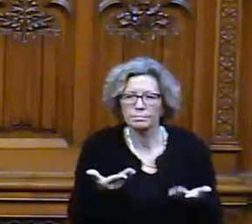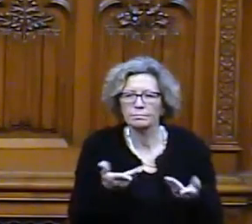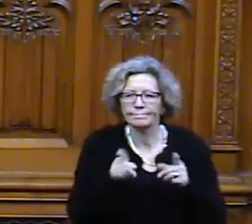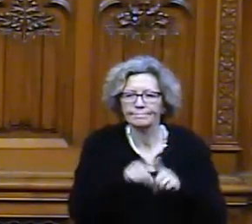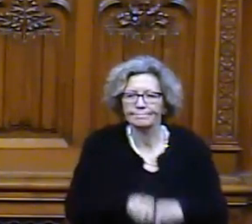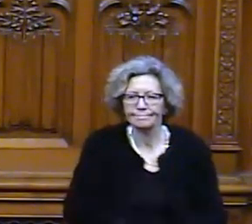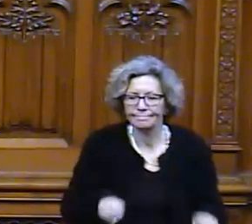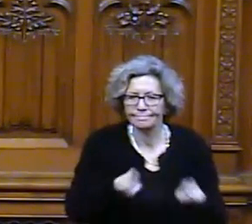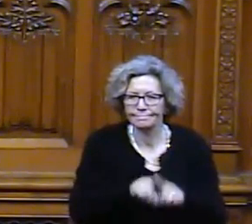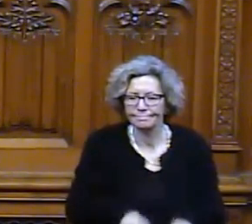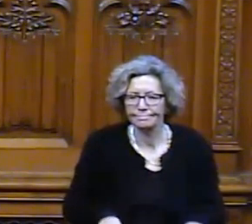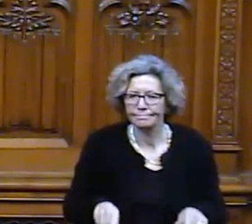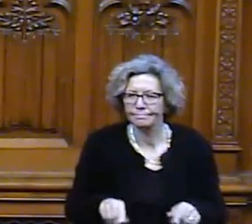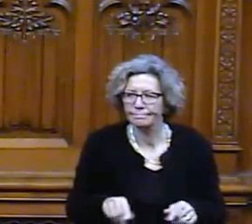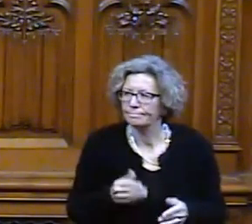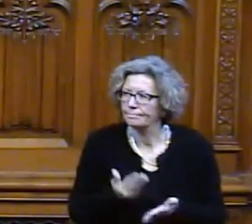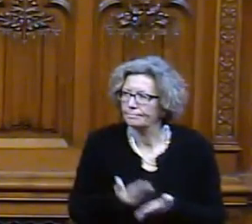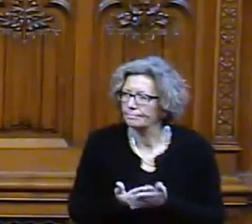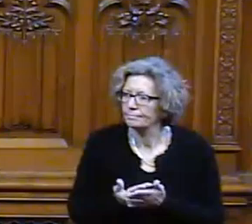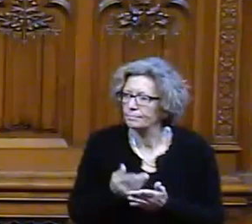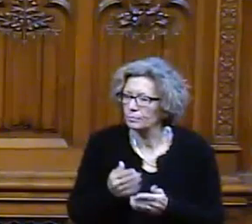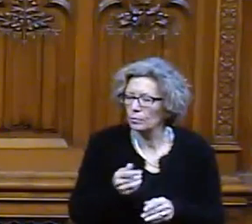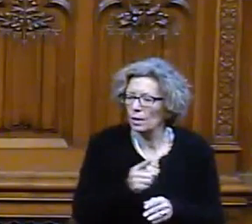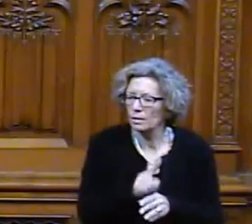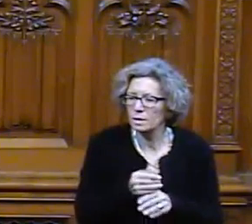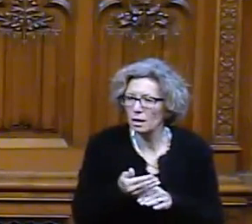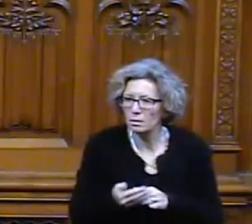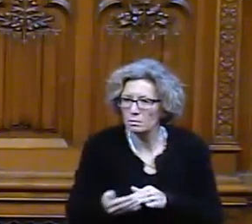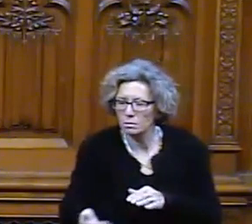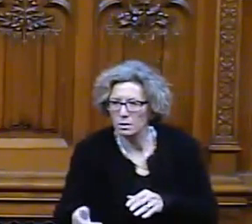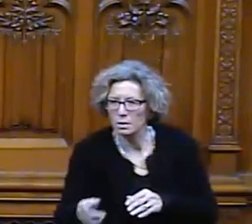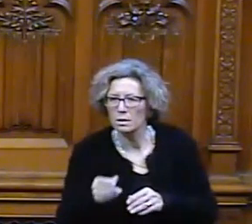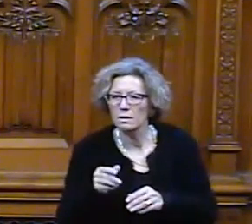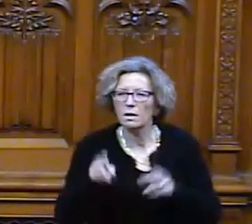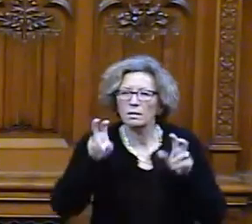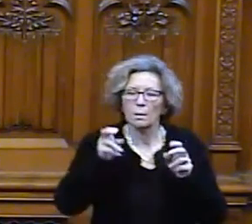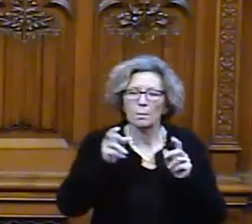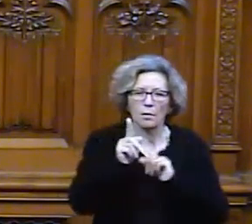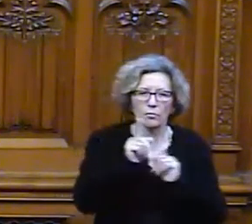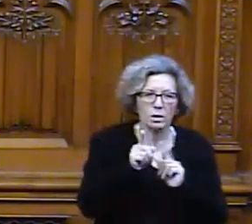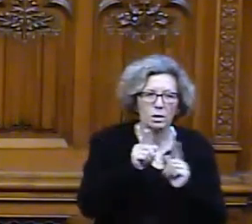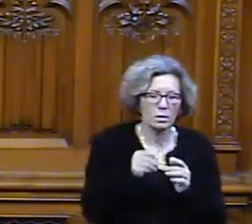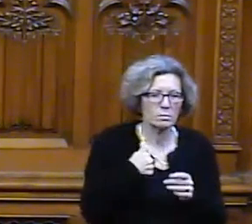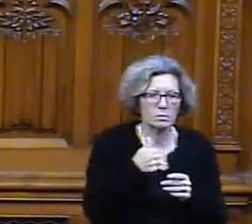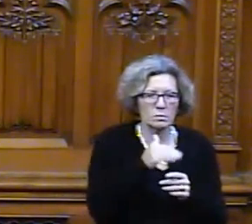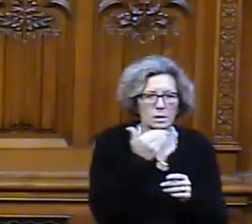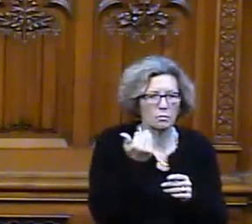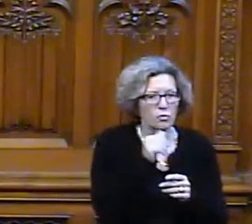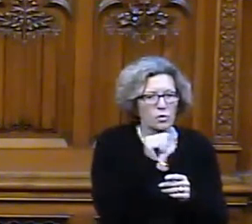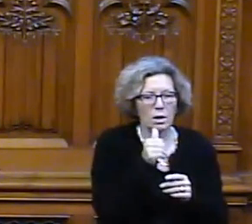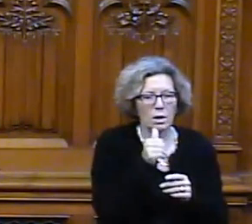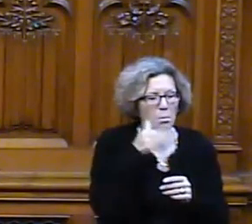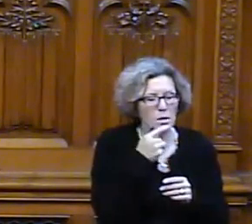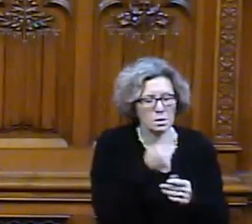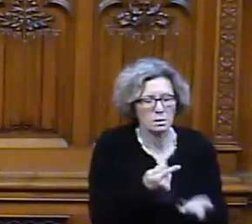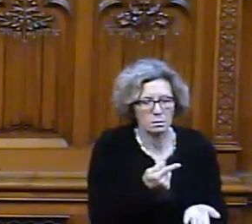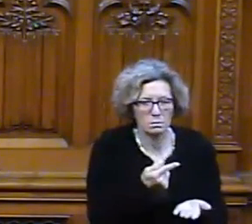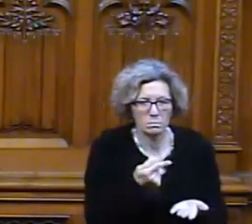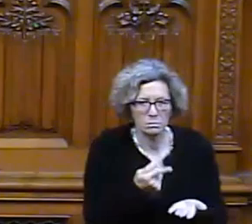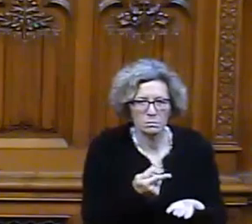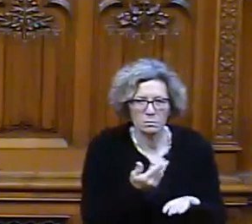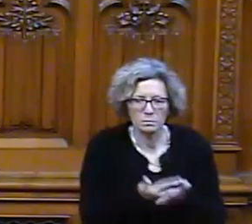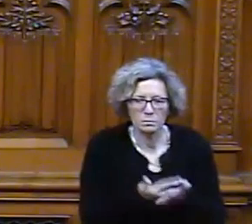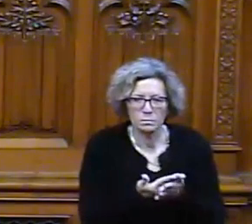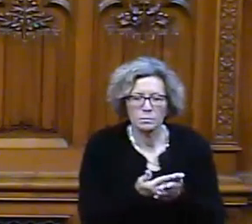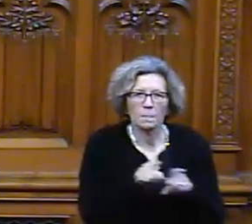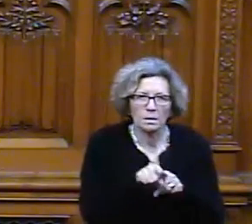same. Angesichts der fortgeschrittenen Zeit will ich beim Thema Verkehr gar nicht viel mehr sagen, als da machen Sie